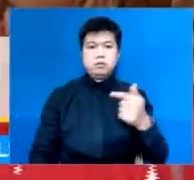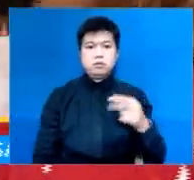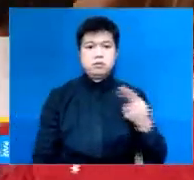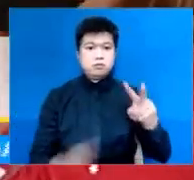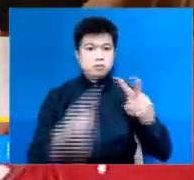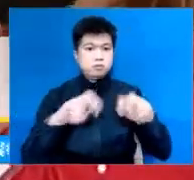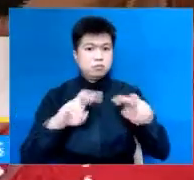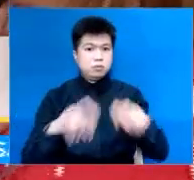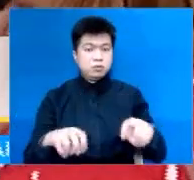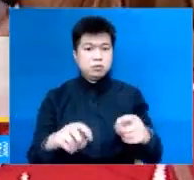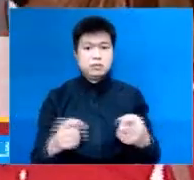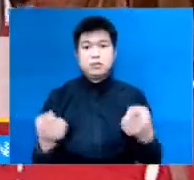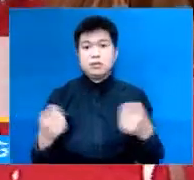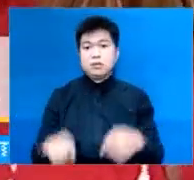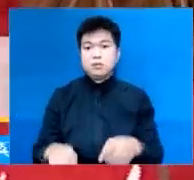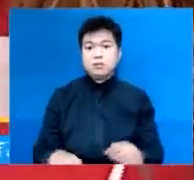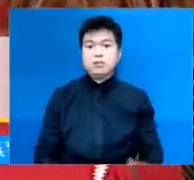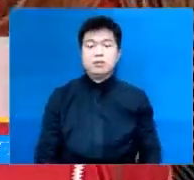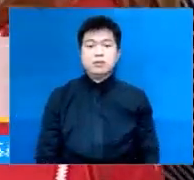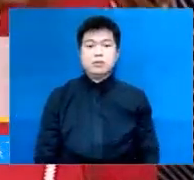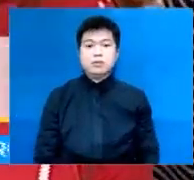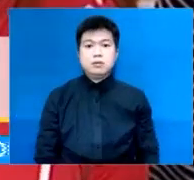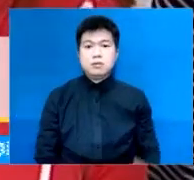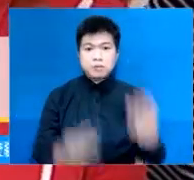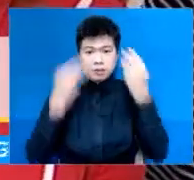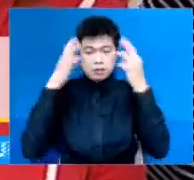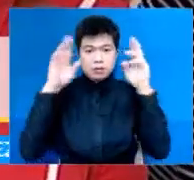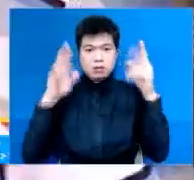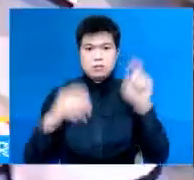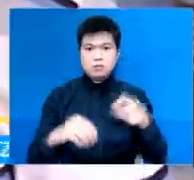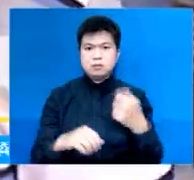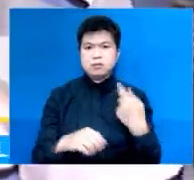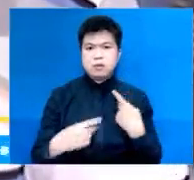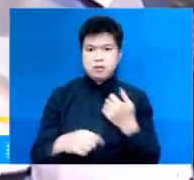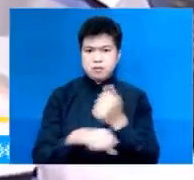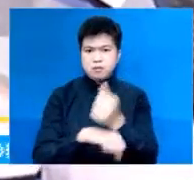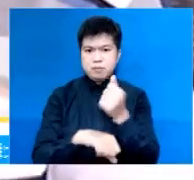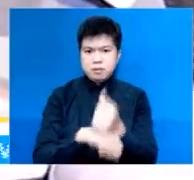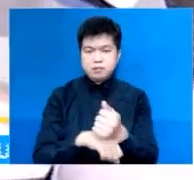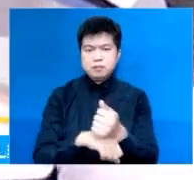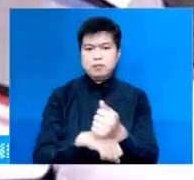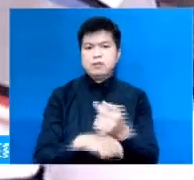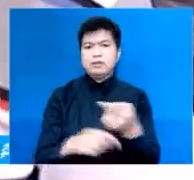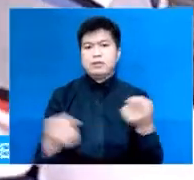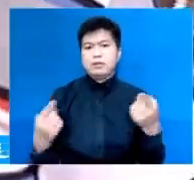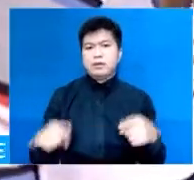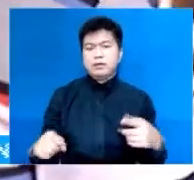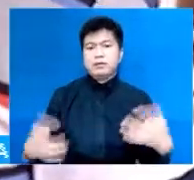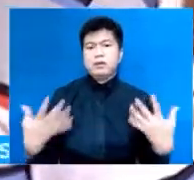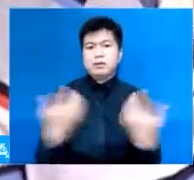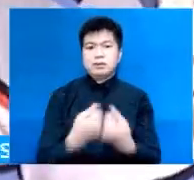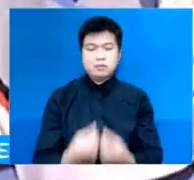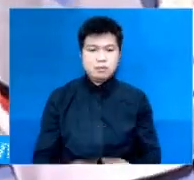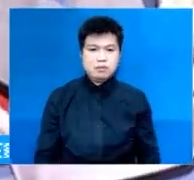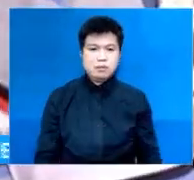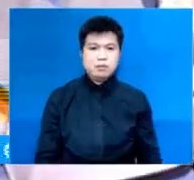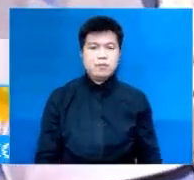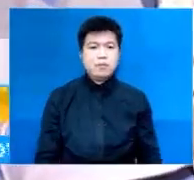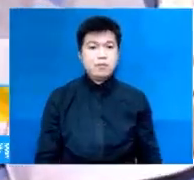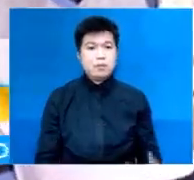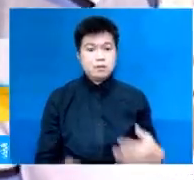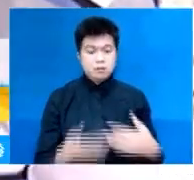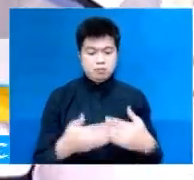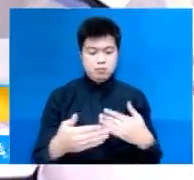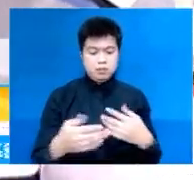kay Mayor Lahar Ayuban, dapat ay may managot sa insidente. In my initial assessment, based on the testimony coming from